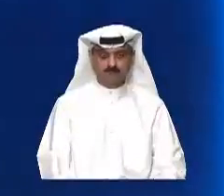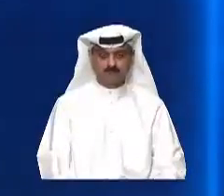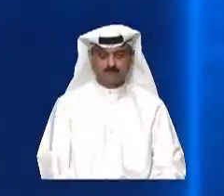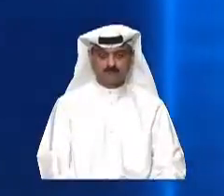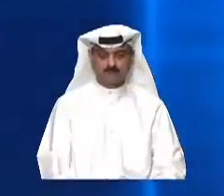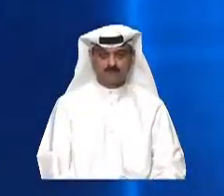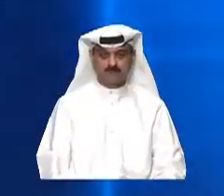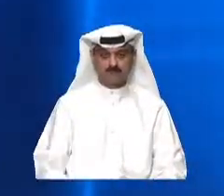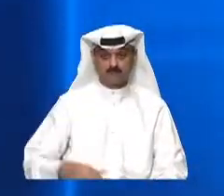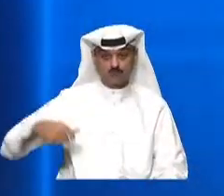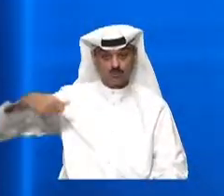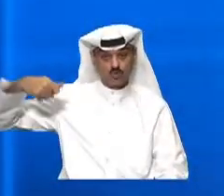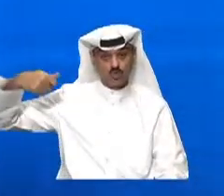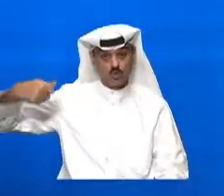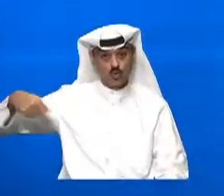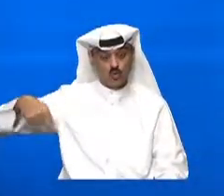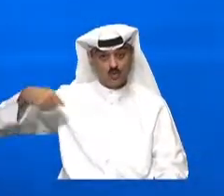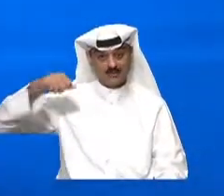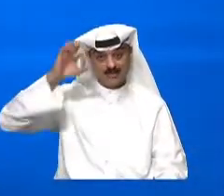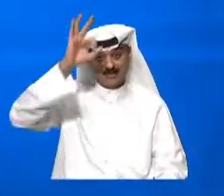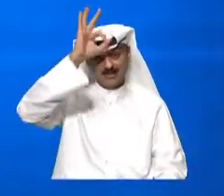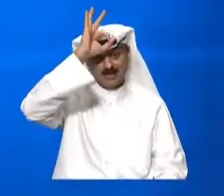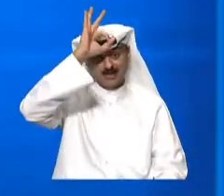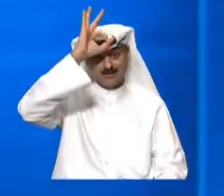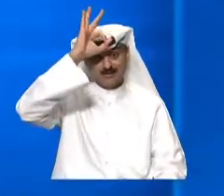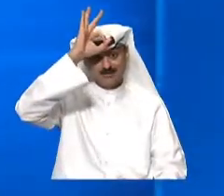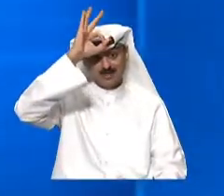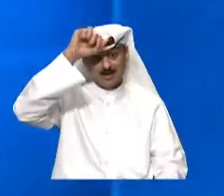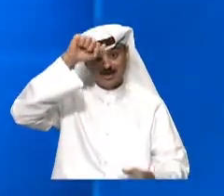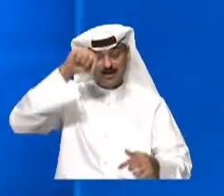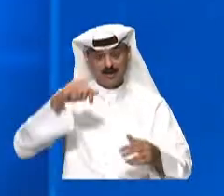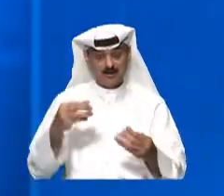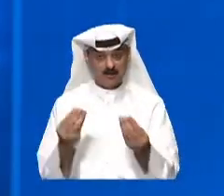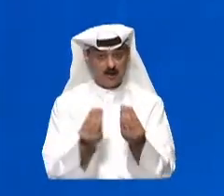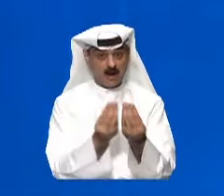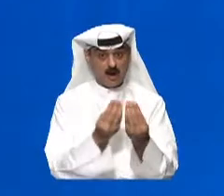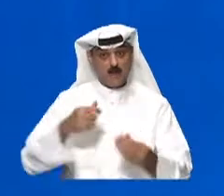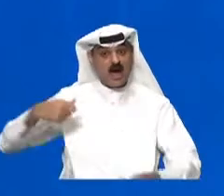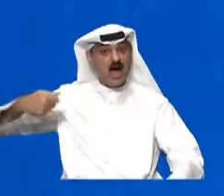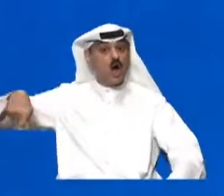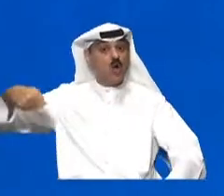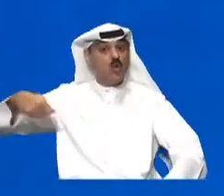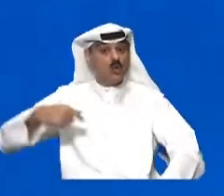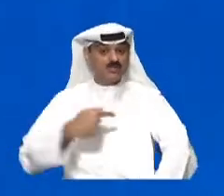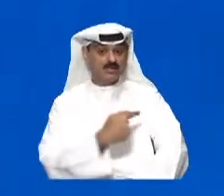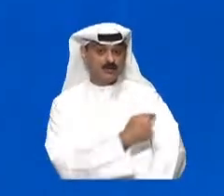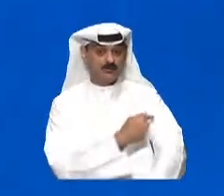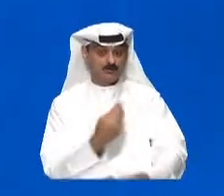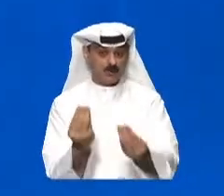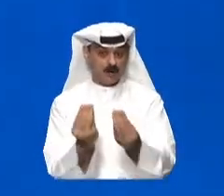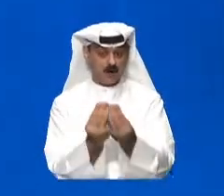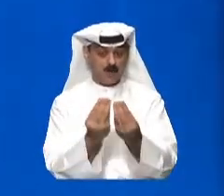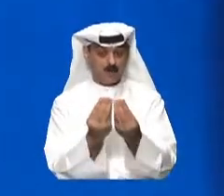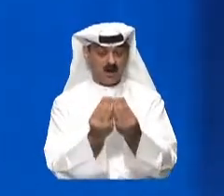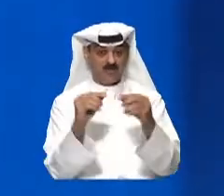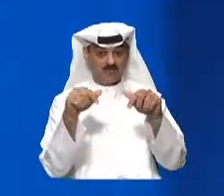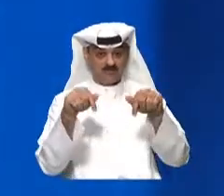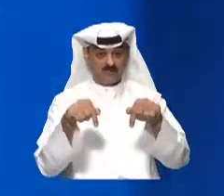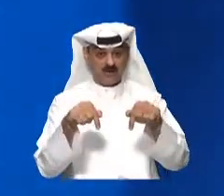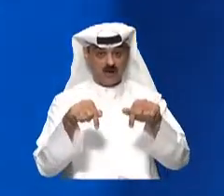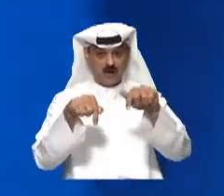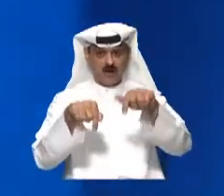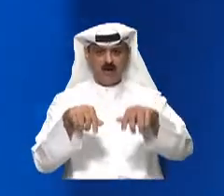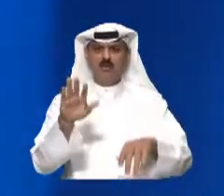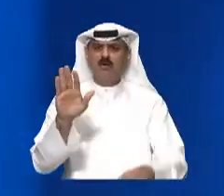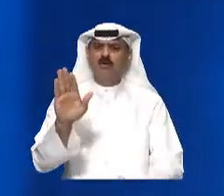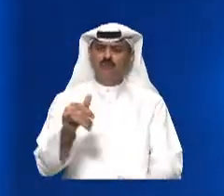قام وزير الداخلية الشيخ ثامر علي صباح السالم الصباح يرافقه وزير الصحة الشيخ الدكتور الشيخ باسل الصباح وبحضور